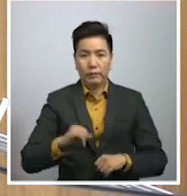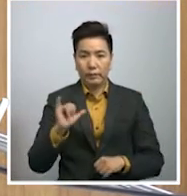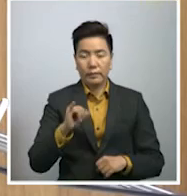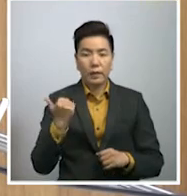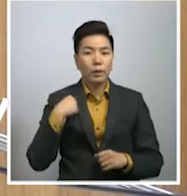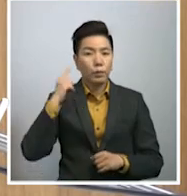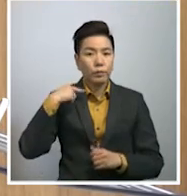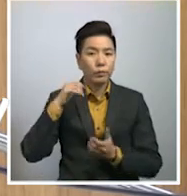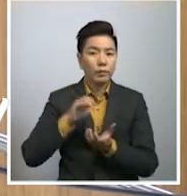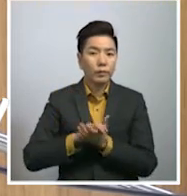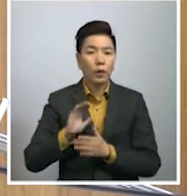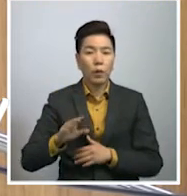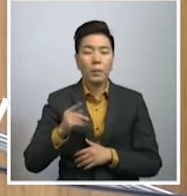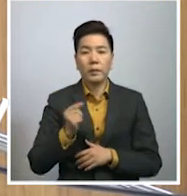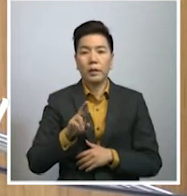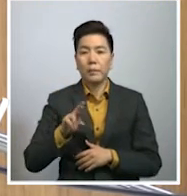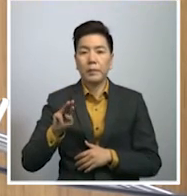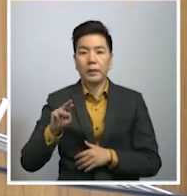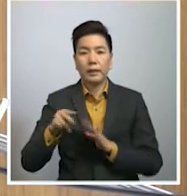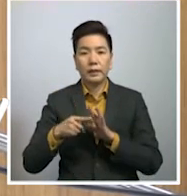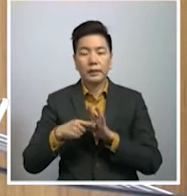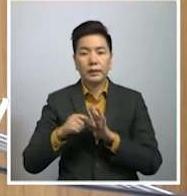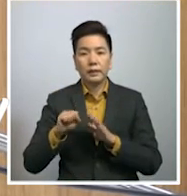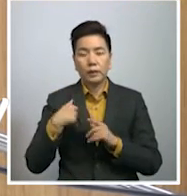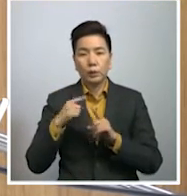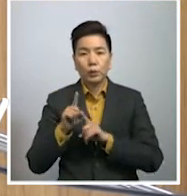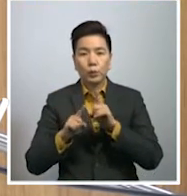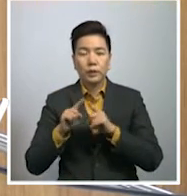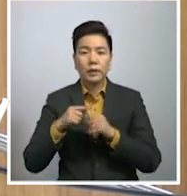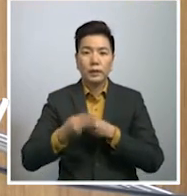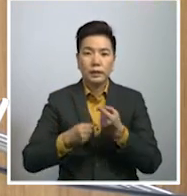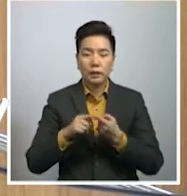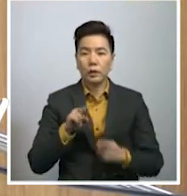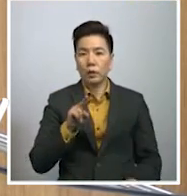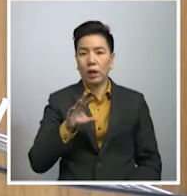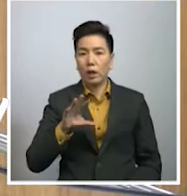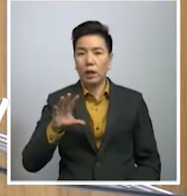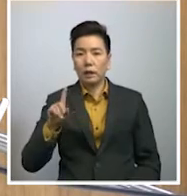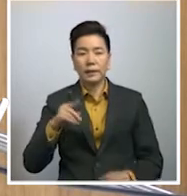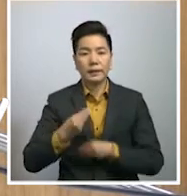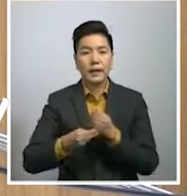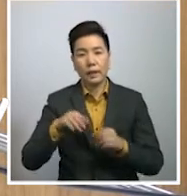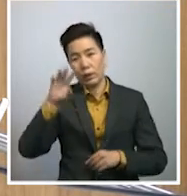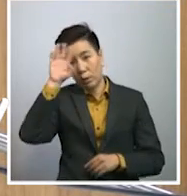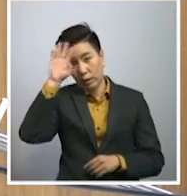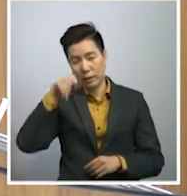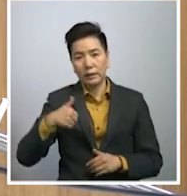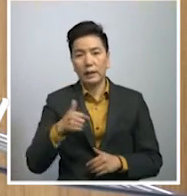ณีที่ภรรยาของร้อยเอกธรรมนัสถือครองหุ้นในบริษัทตลาดคลองเตย2551จำกัดจำน